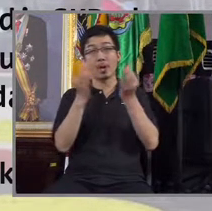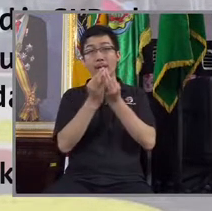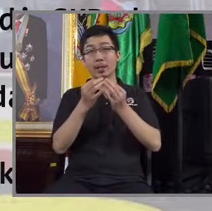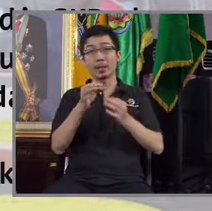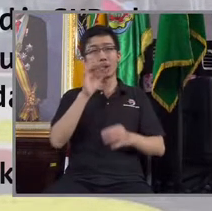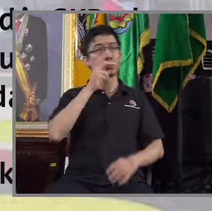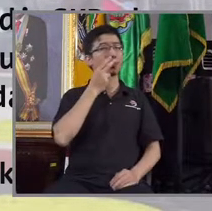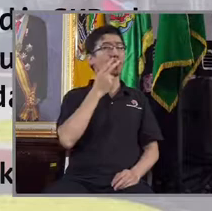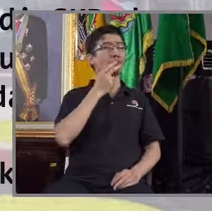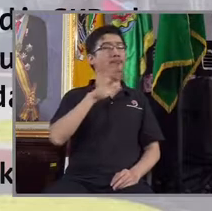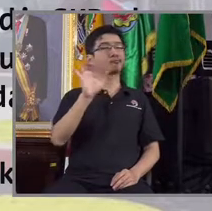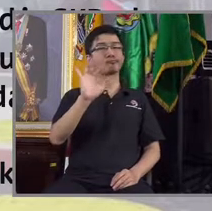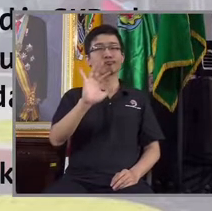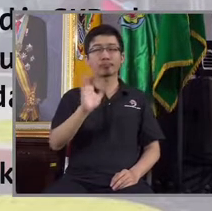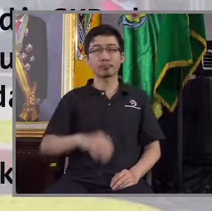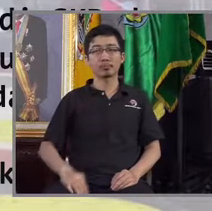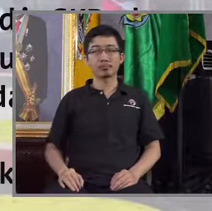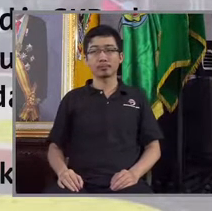Yang ketiga,